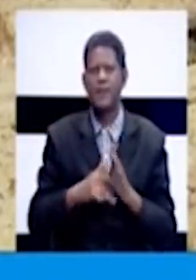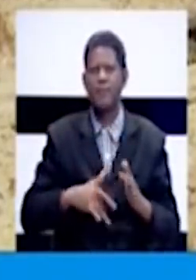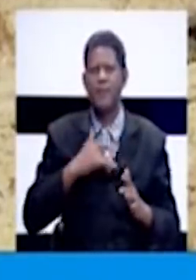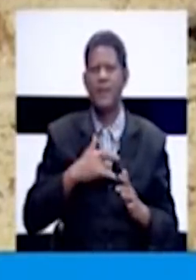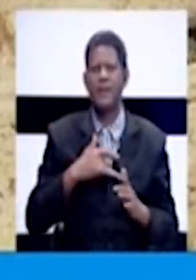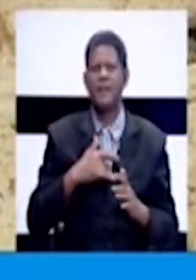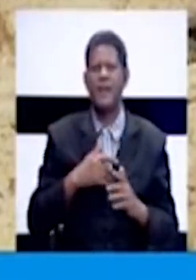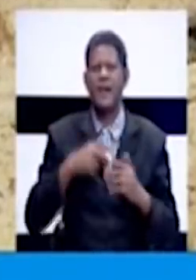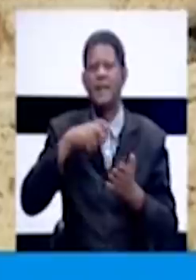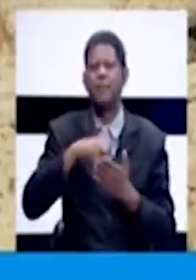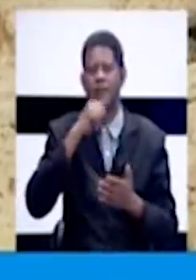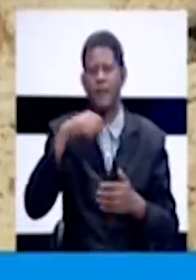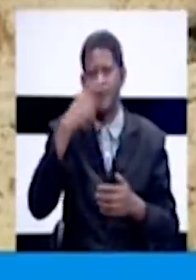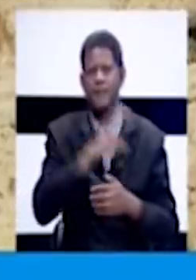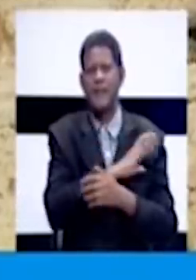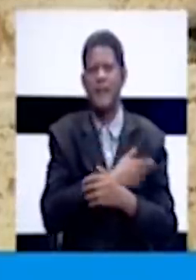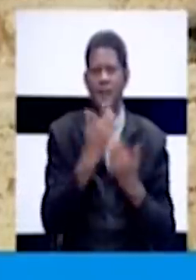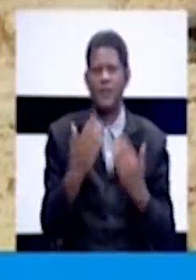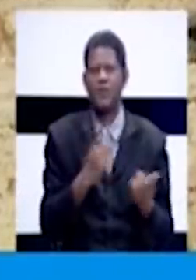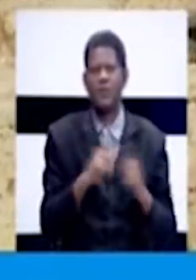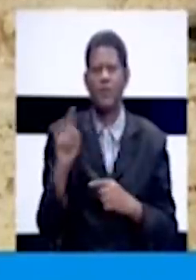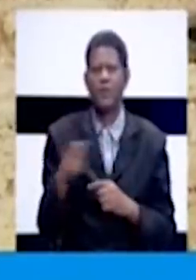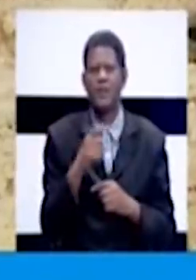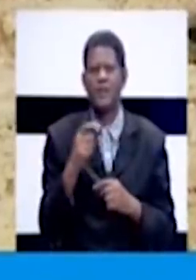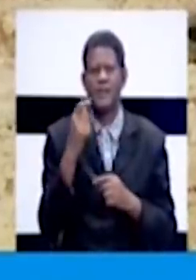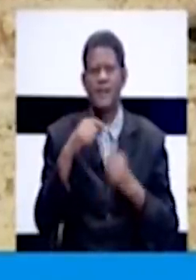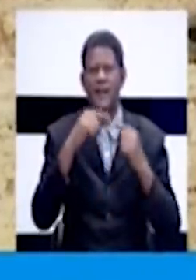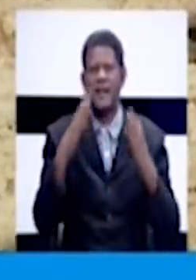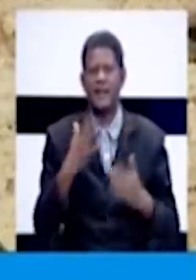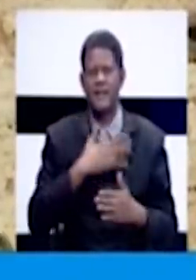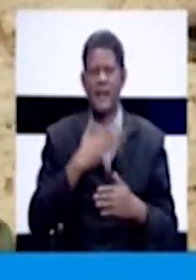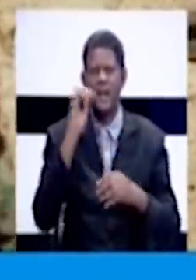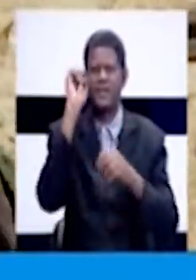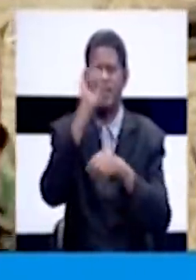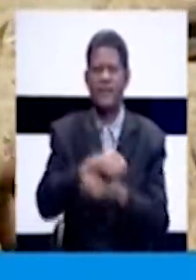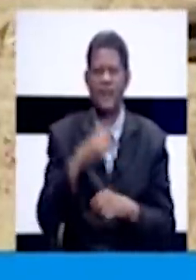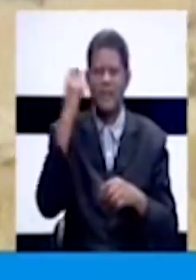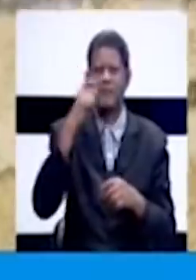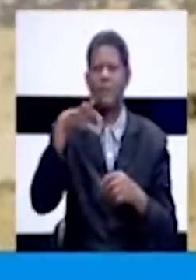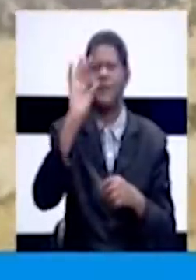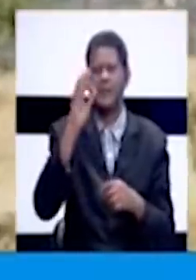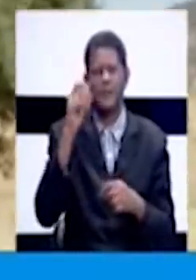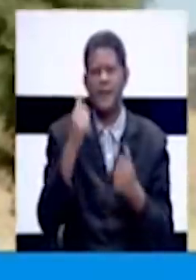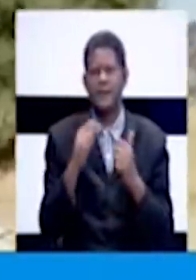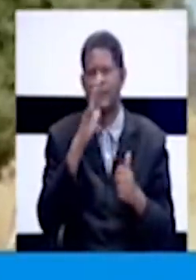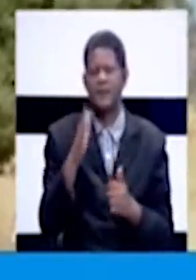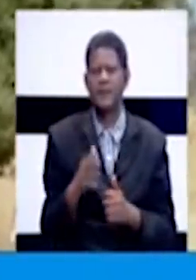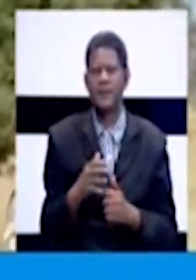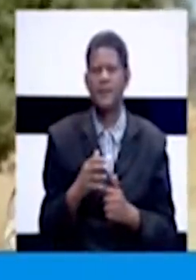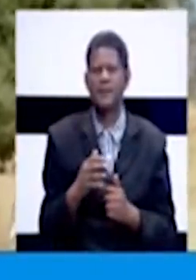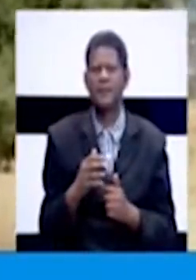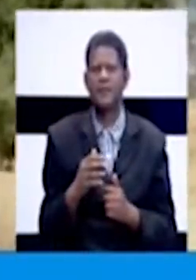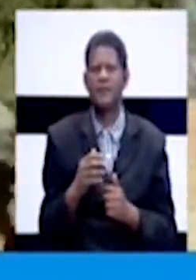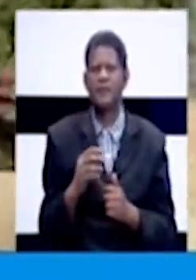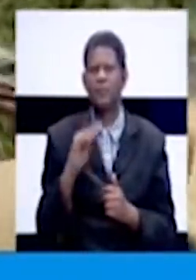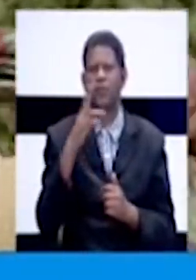أي نمبر كخن بزبل حيلي حزون تغنى سألتنا شنفنا عود كم من الرجاجز منم طر طريول ياو مدتي هنا